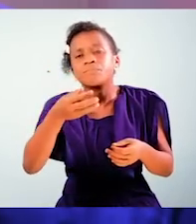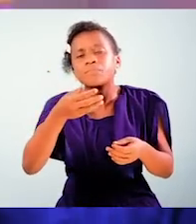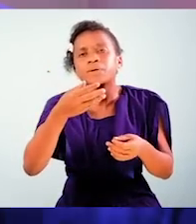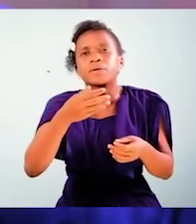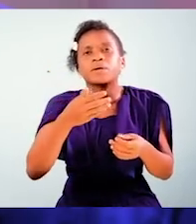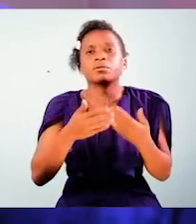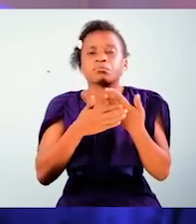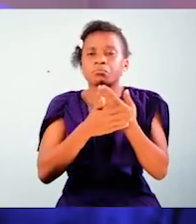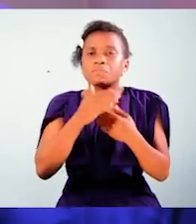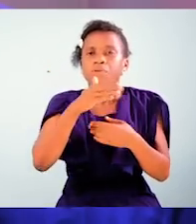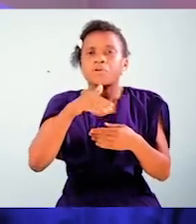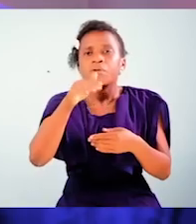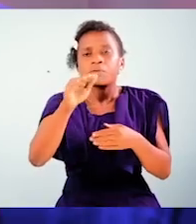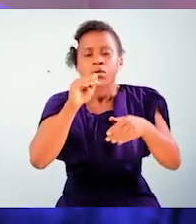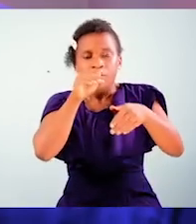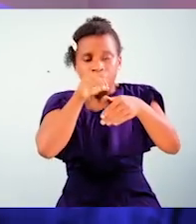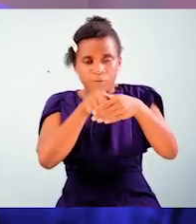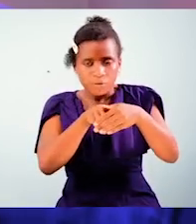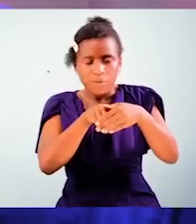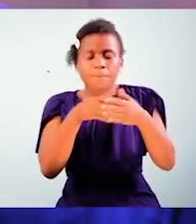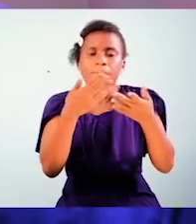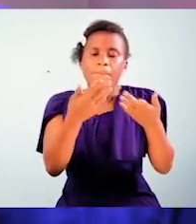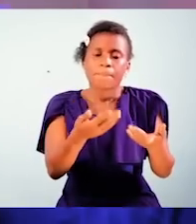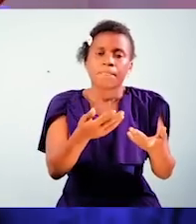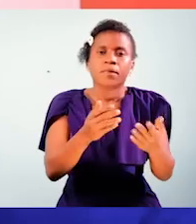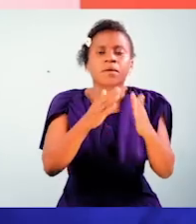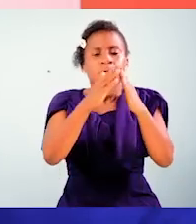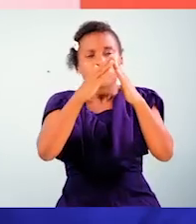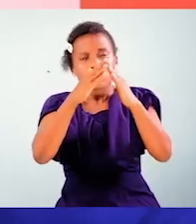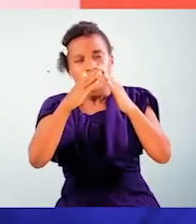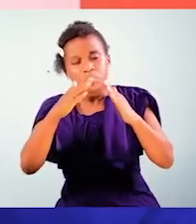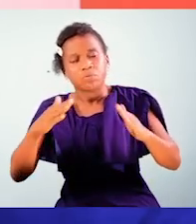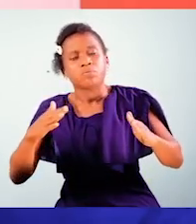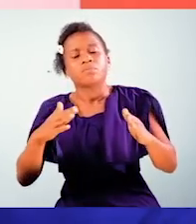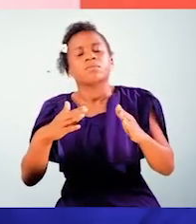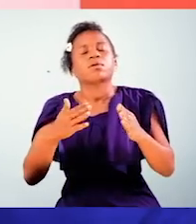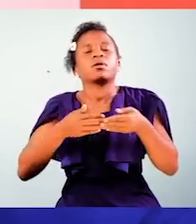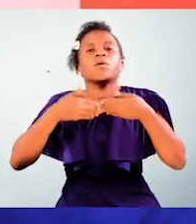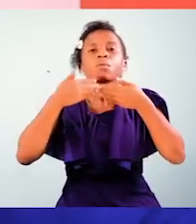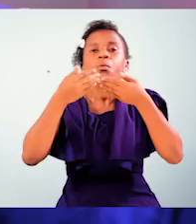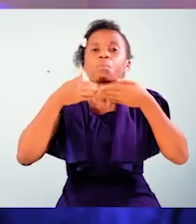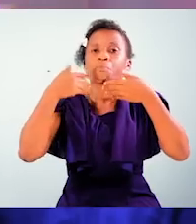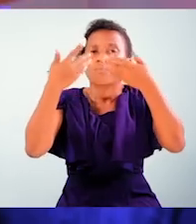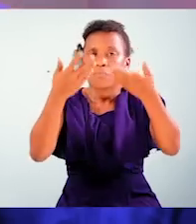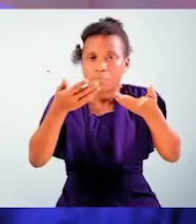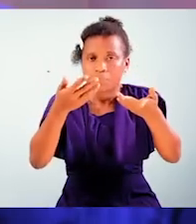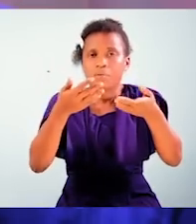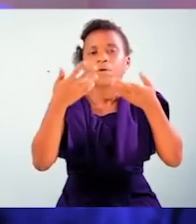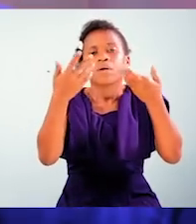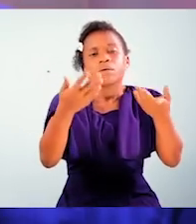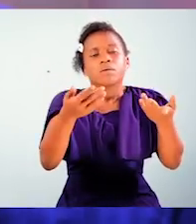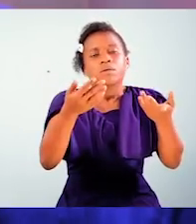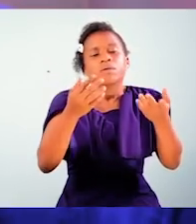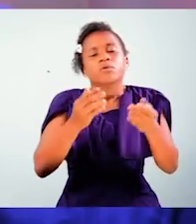azifiche, kama majumba yauze. Tumewapa nafasi ya kuiba. tumewapa nafasi ya kuficha fedha